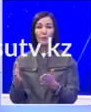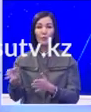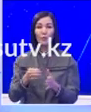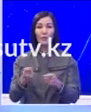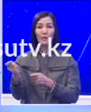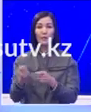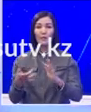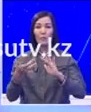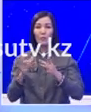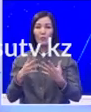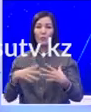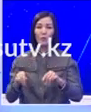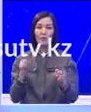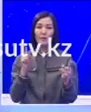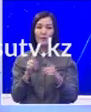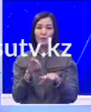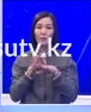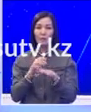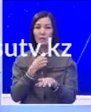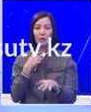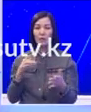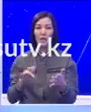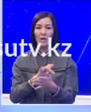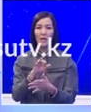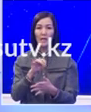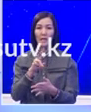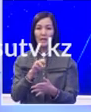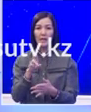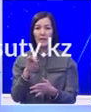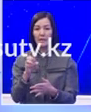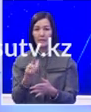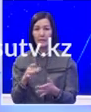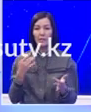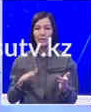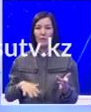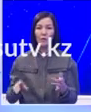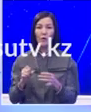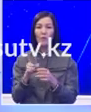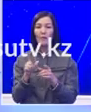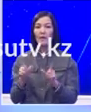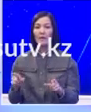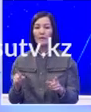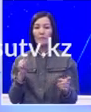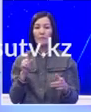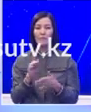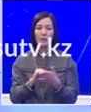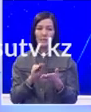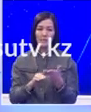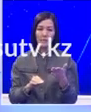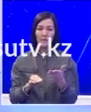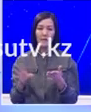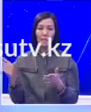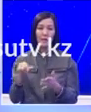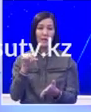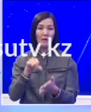Бүгін облыс әкімі онлайн қоғамдық қабылдау өткізді. Талдықорған қаласы мен Іле, Қарасай, Жамбыл аудандарынан 11 адам жазылыпты. Барлығы да қатысты.